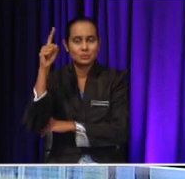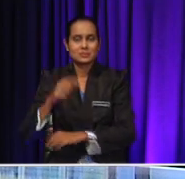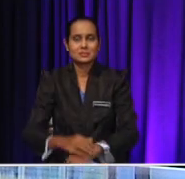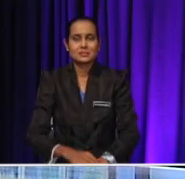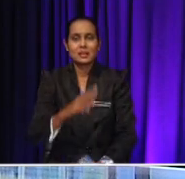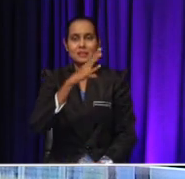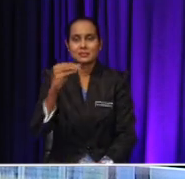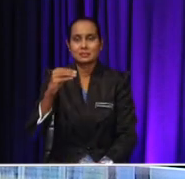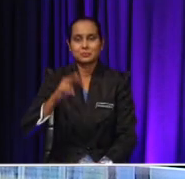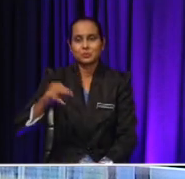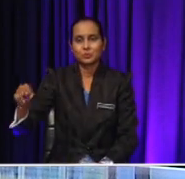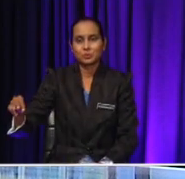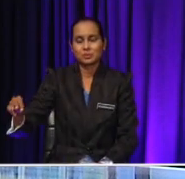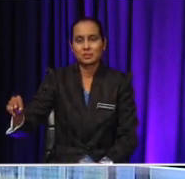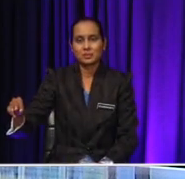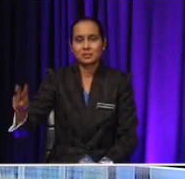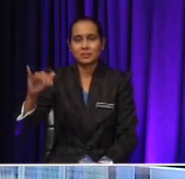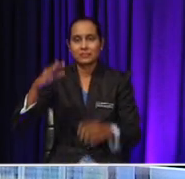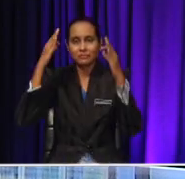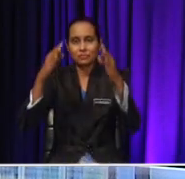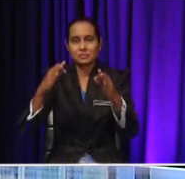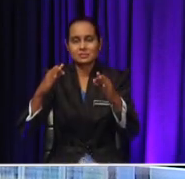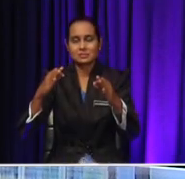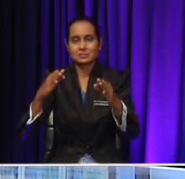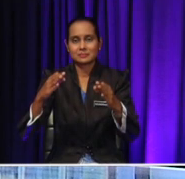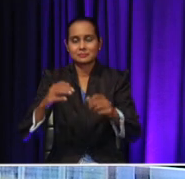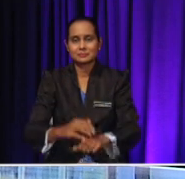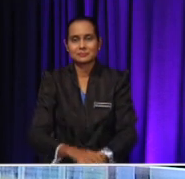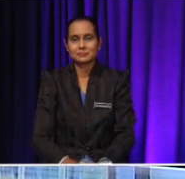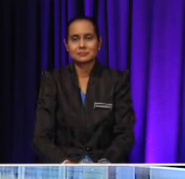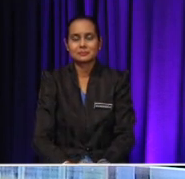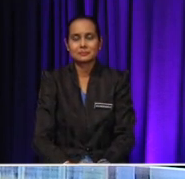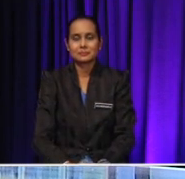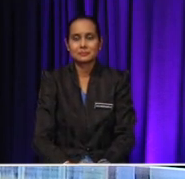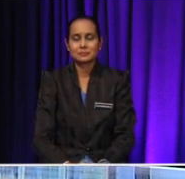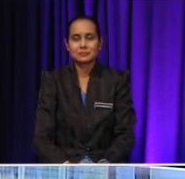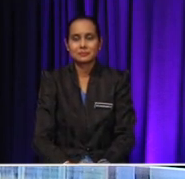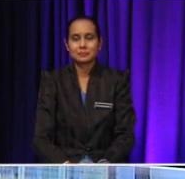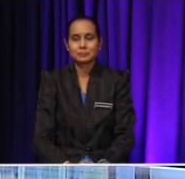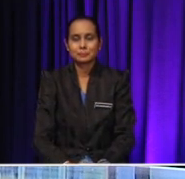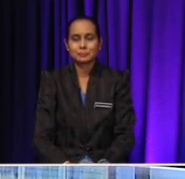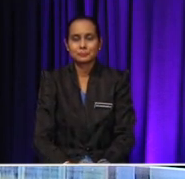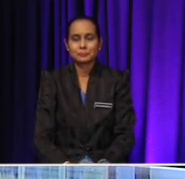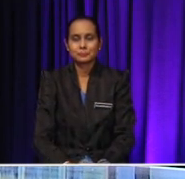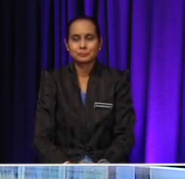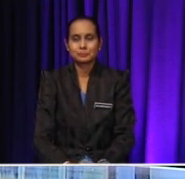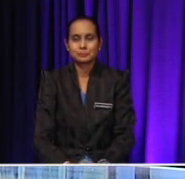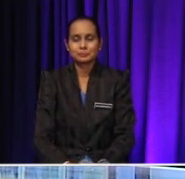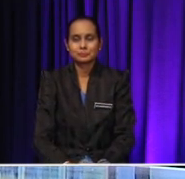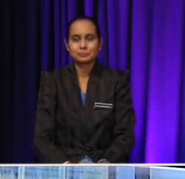yang memberikan tumpuan yang sepenuhnya Terima kasih bapaknya diucapkan kepada murid daripada SMK Sri Mulia